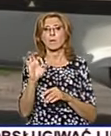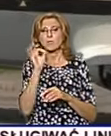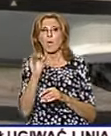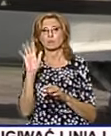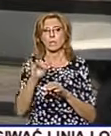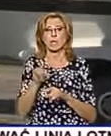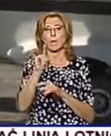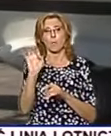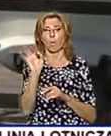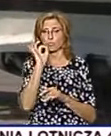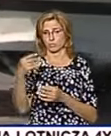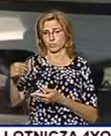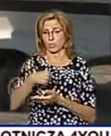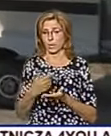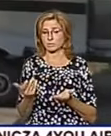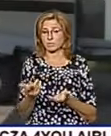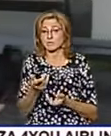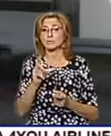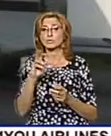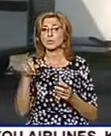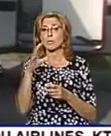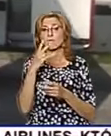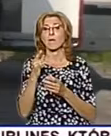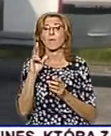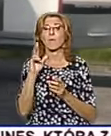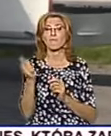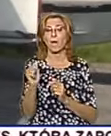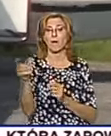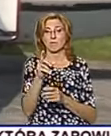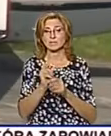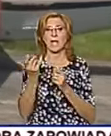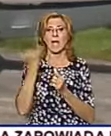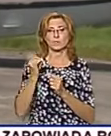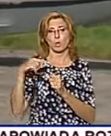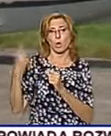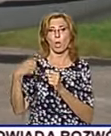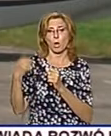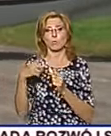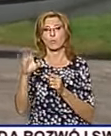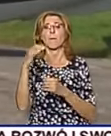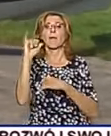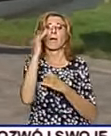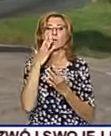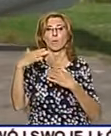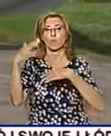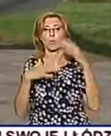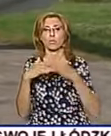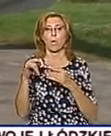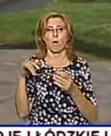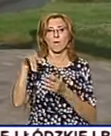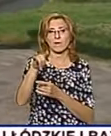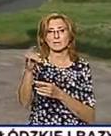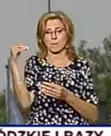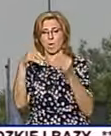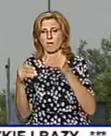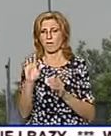płaci. Eksperci lotnictwa uważają także, że podczas corocznych egzaminów dla pilotów zamiast zagadnień o budowie technicznej maszyny powinno się